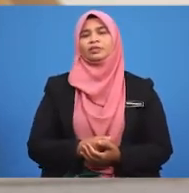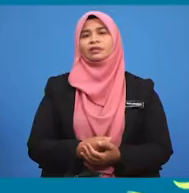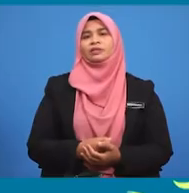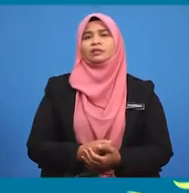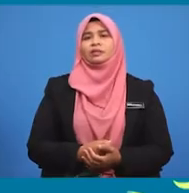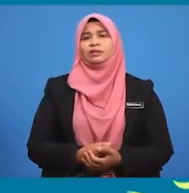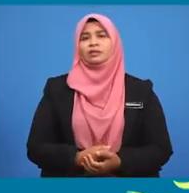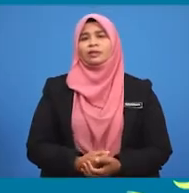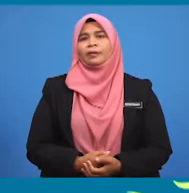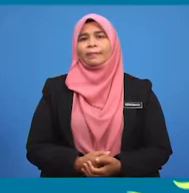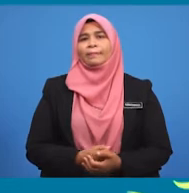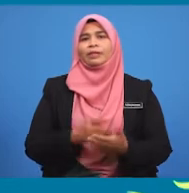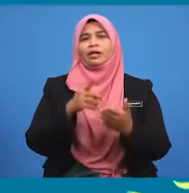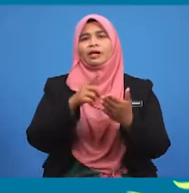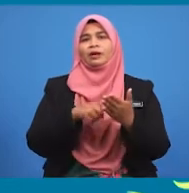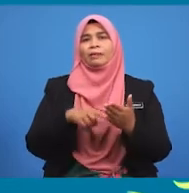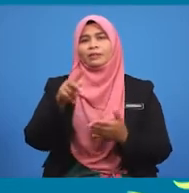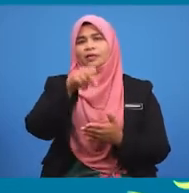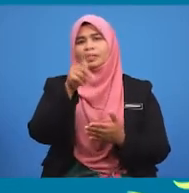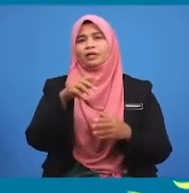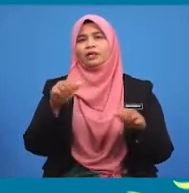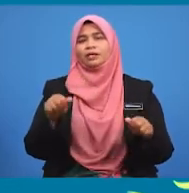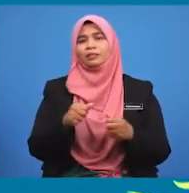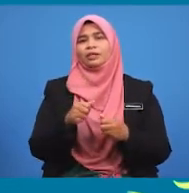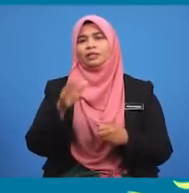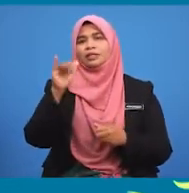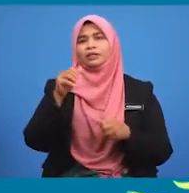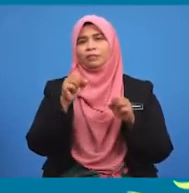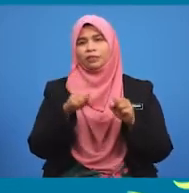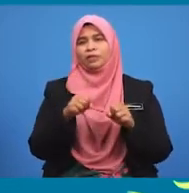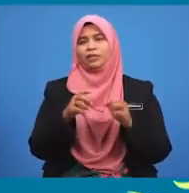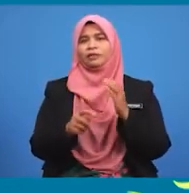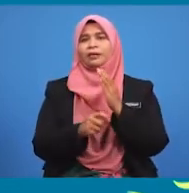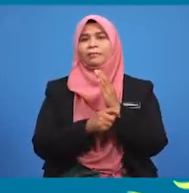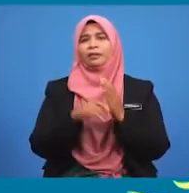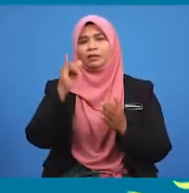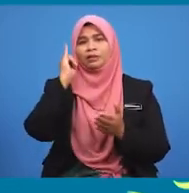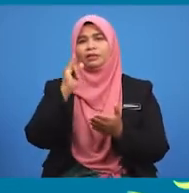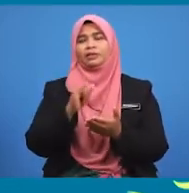subjektif. Apakah amalan yang boleh menambahkan iman?